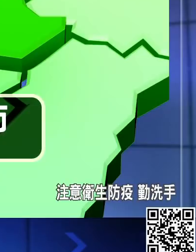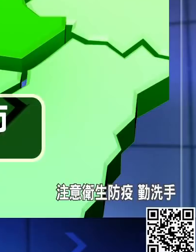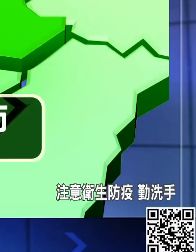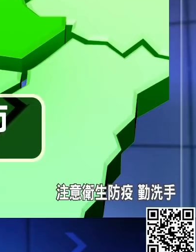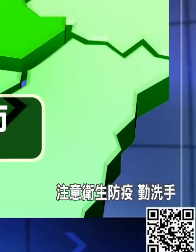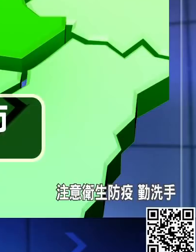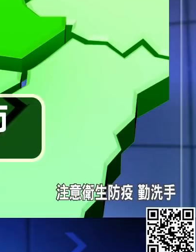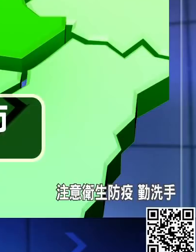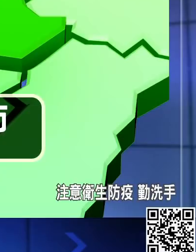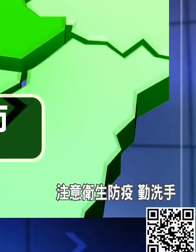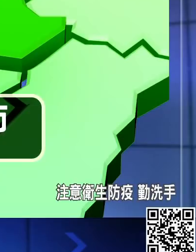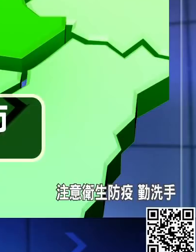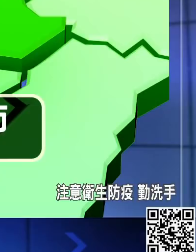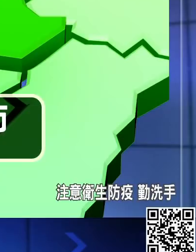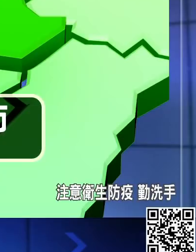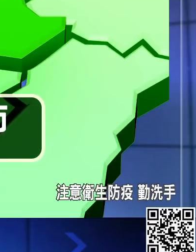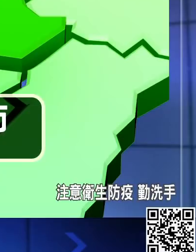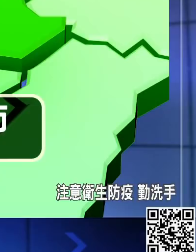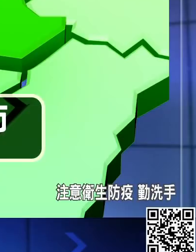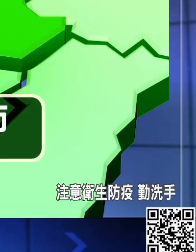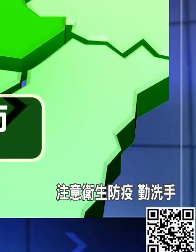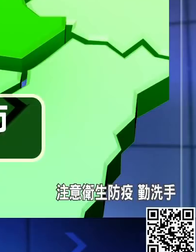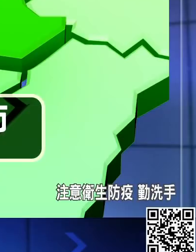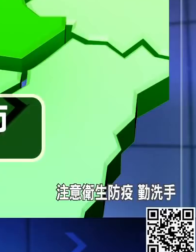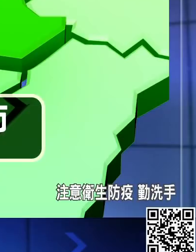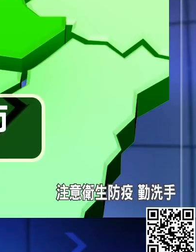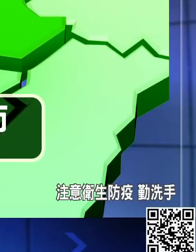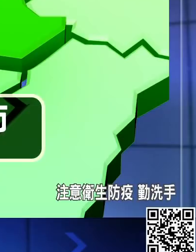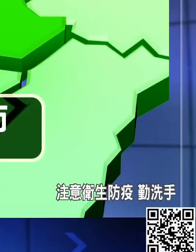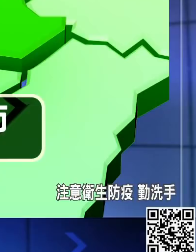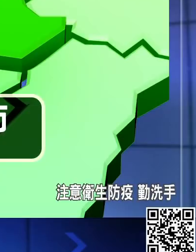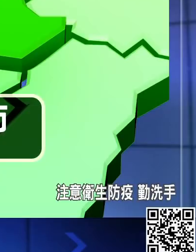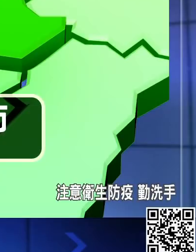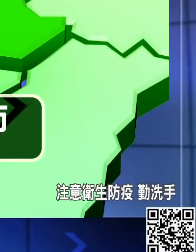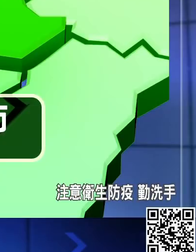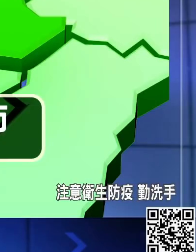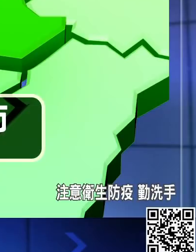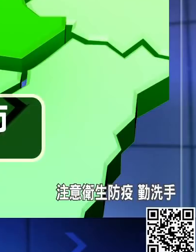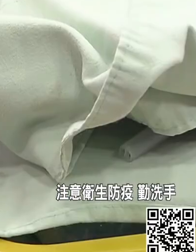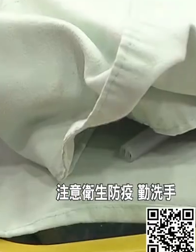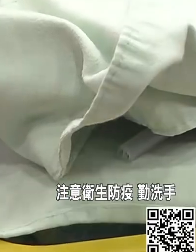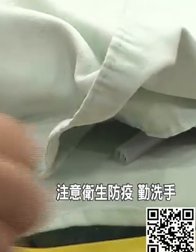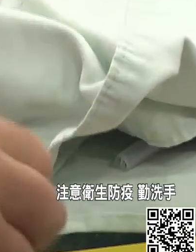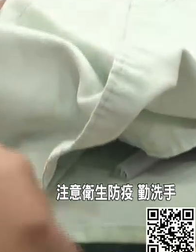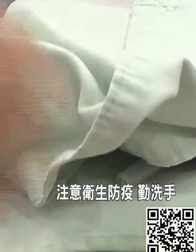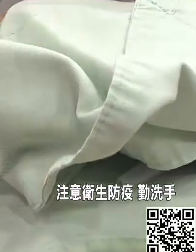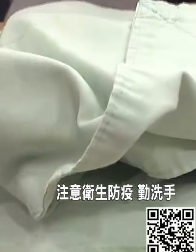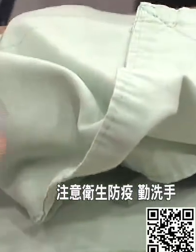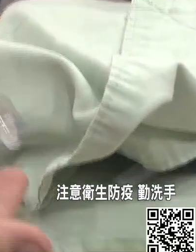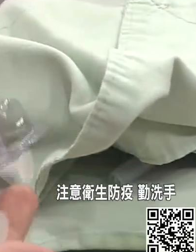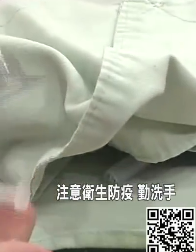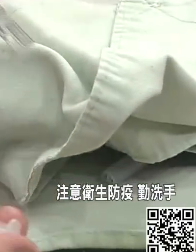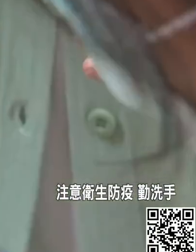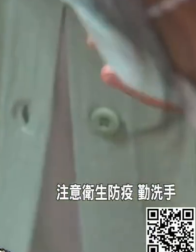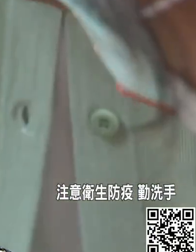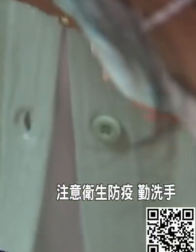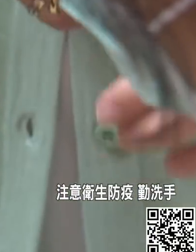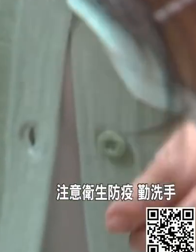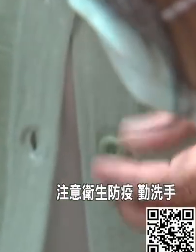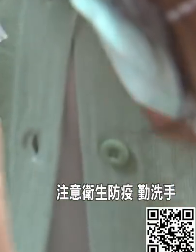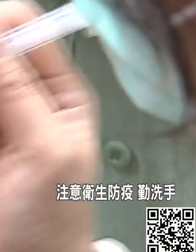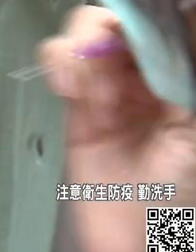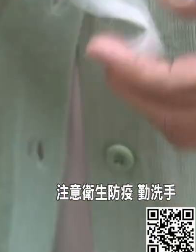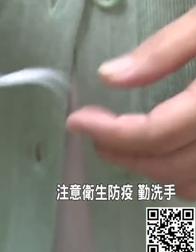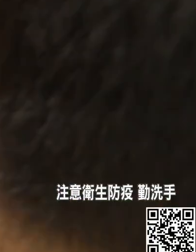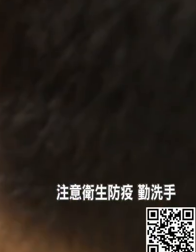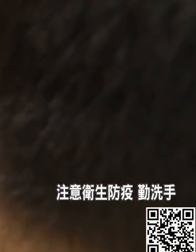疼两次，就是那天晚上吃一次，然后昨天早上就吃一次，却没有缓解了。 刘小姐说，公公今年82岁，